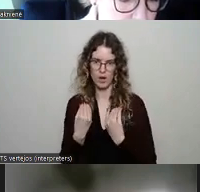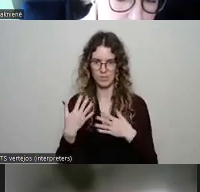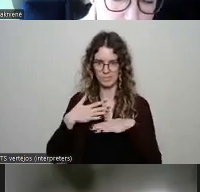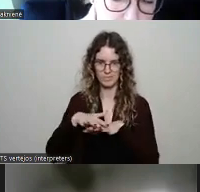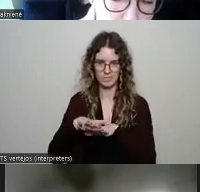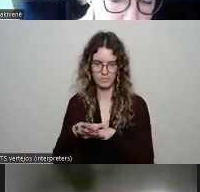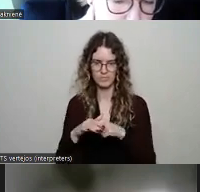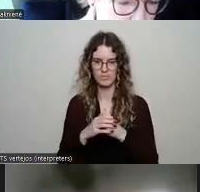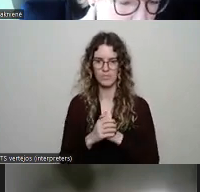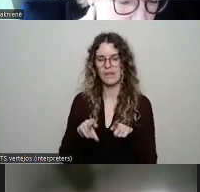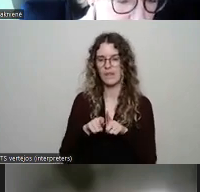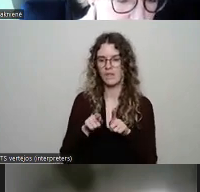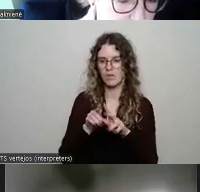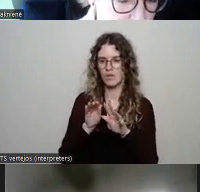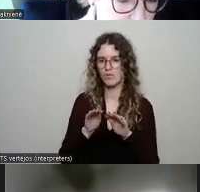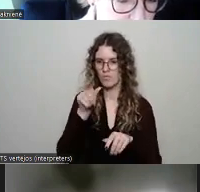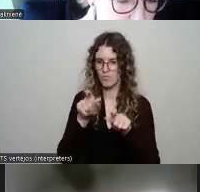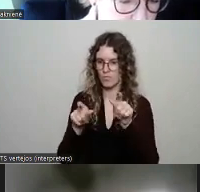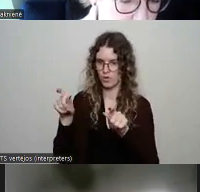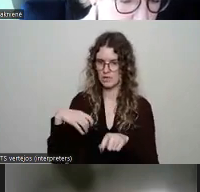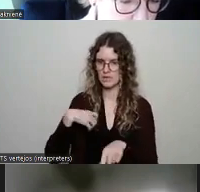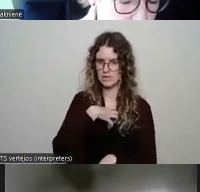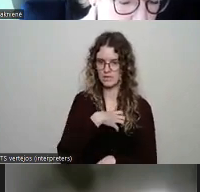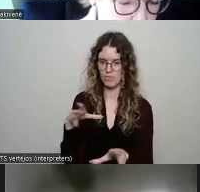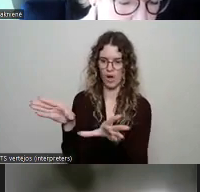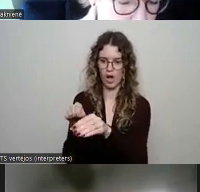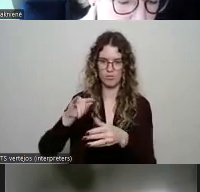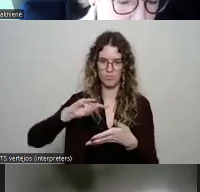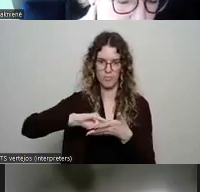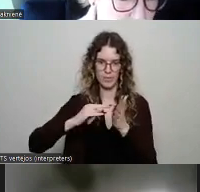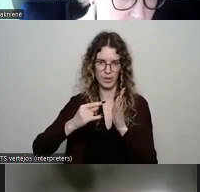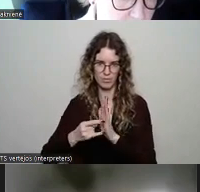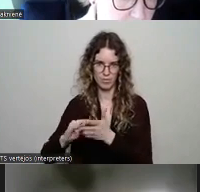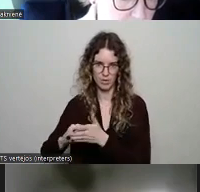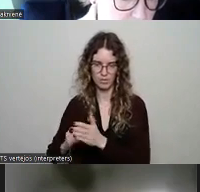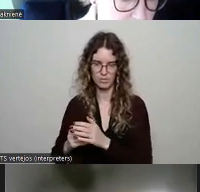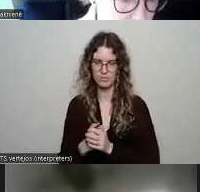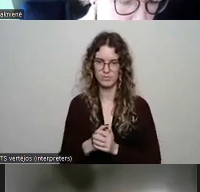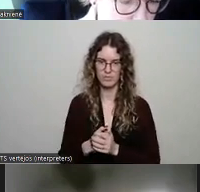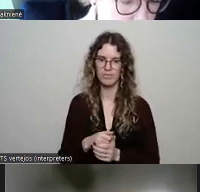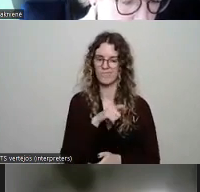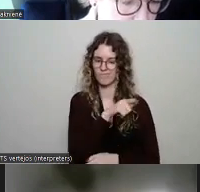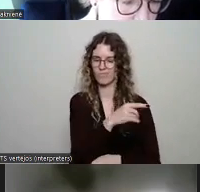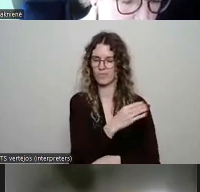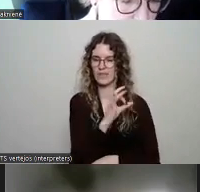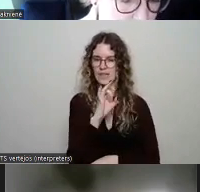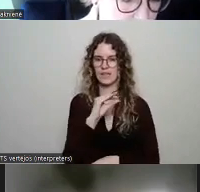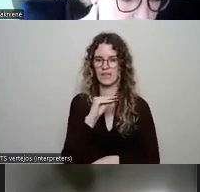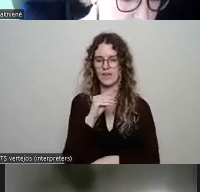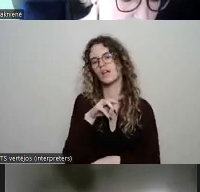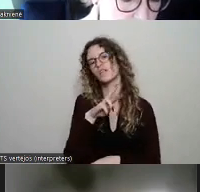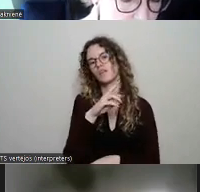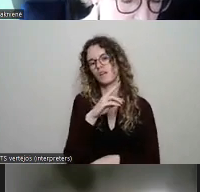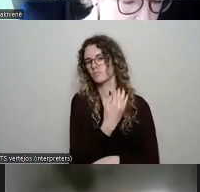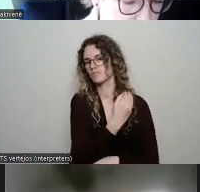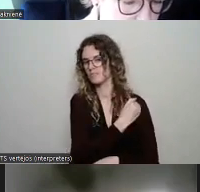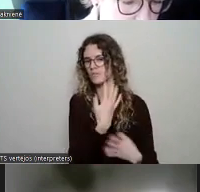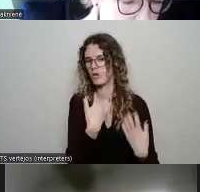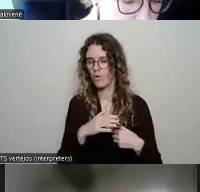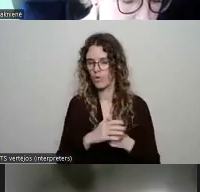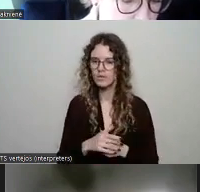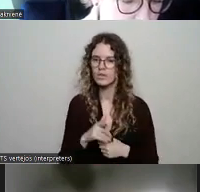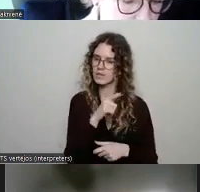svarbu labai mokytojams kartu planuoti visą tai. Kai yra suplanuota, ką Giedrė ir minėjo dabar, tada iš tikrųjų tai galima gyvendinti